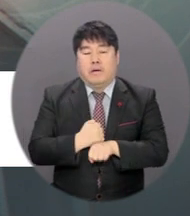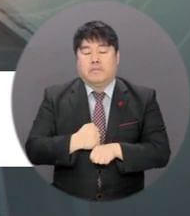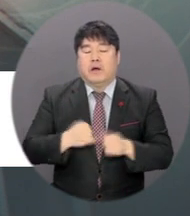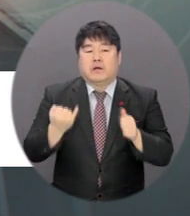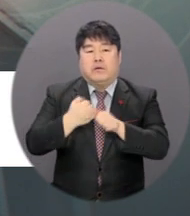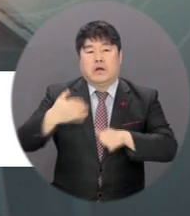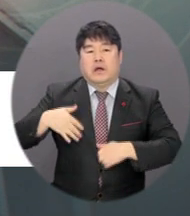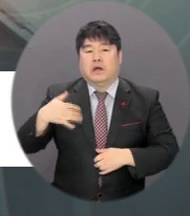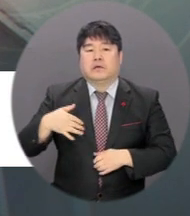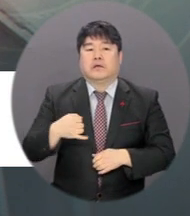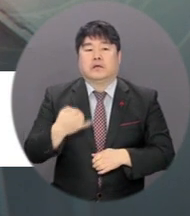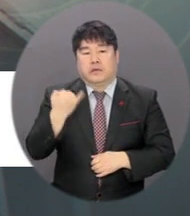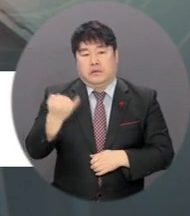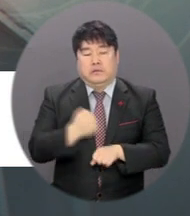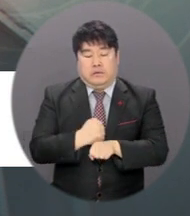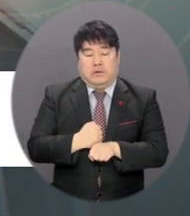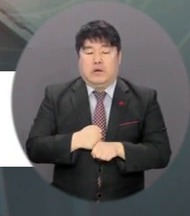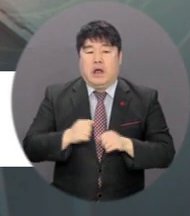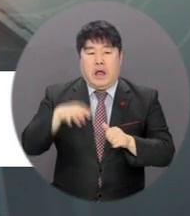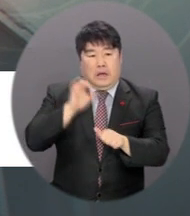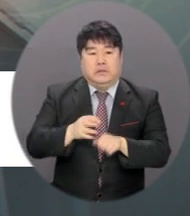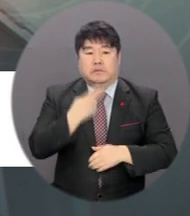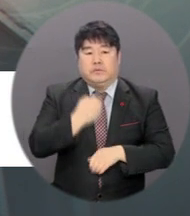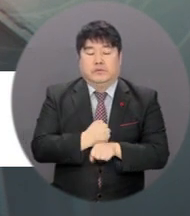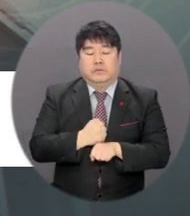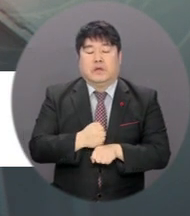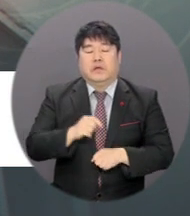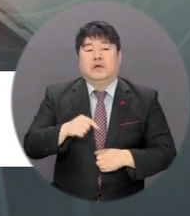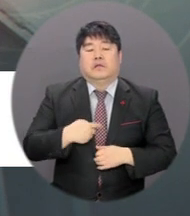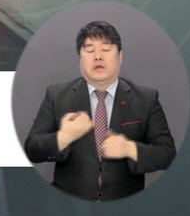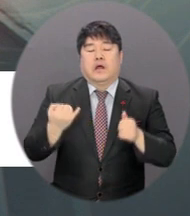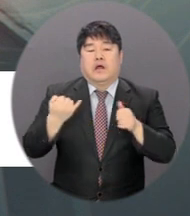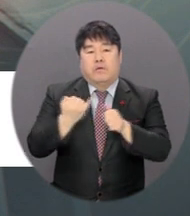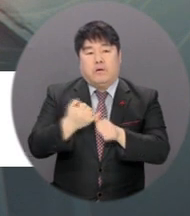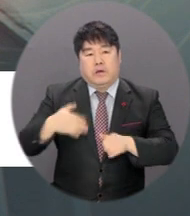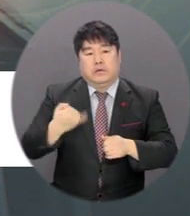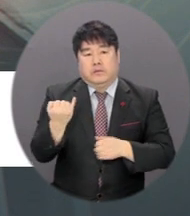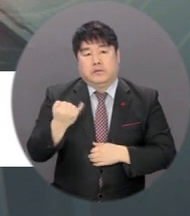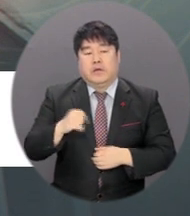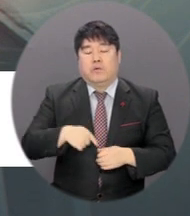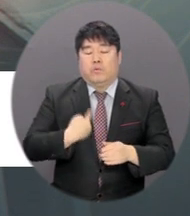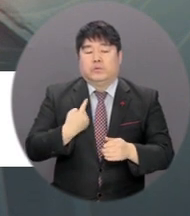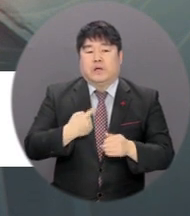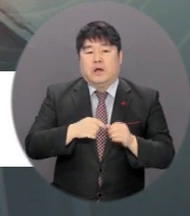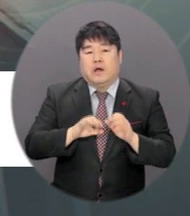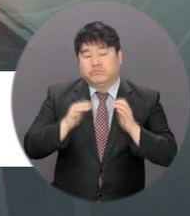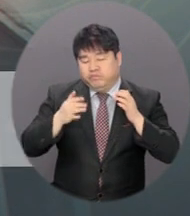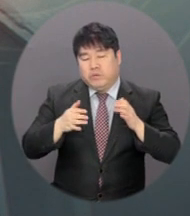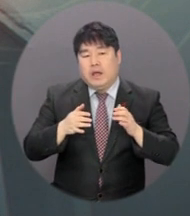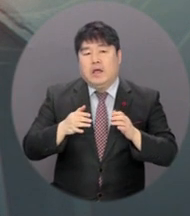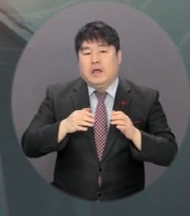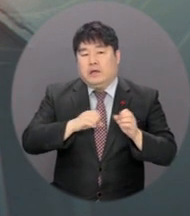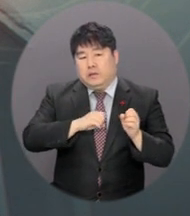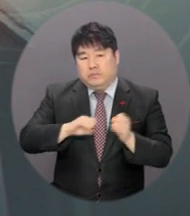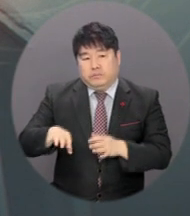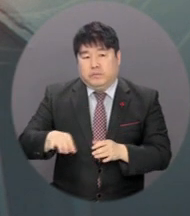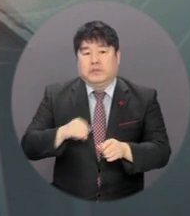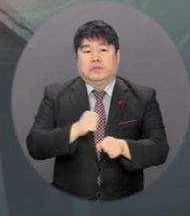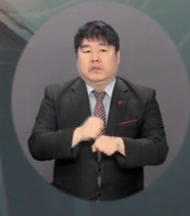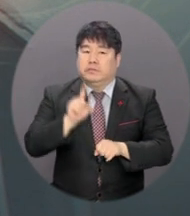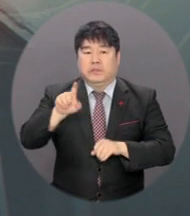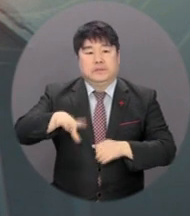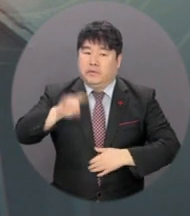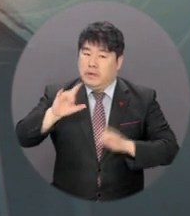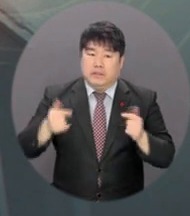보입니다. 문제는 미혼모가 홀로 출산한 아이가 숨지거나 유기된 게 이번이 처음이 아니라는 겁니다. 보도에 조희원